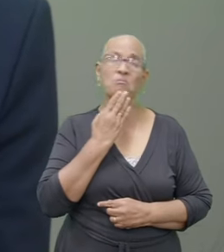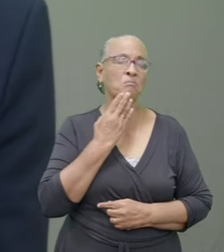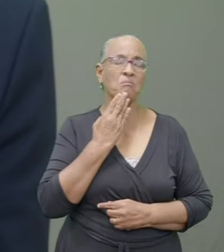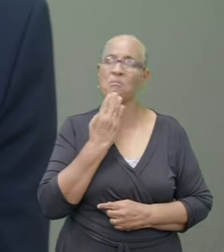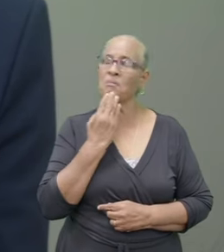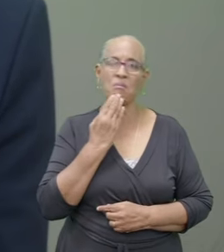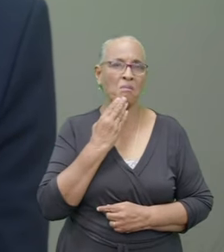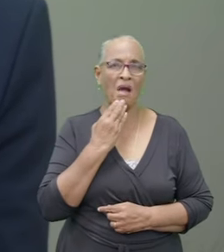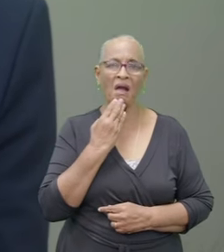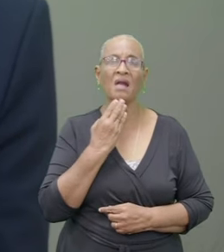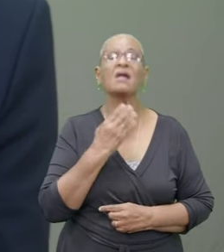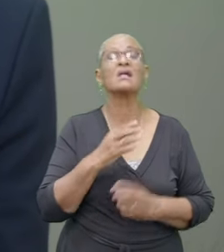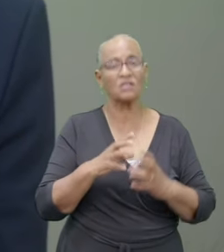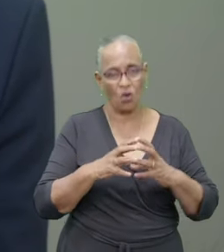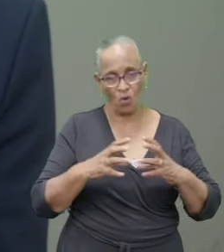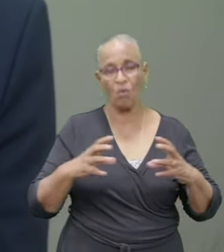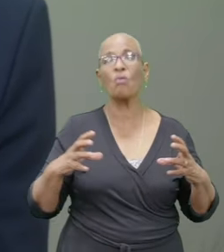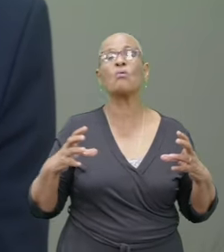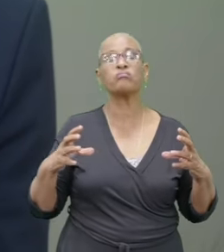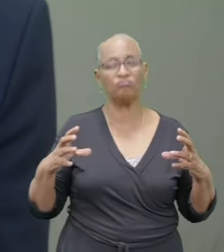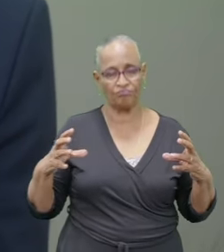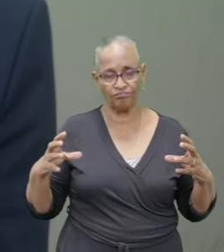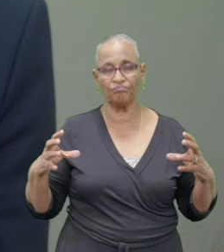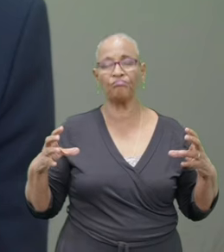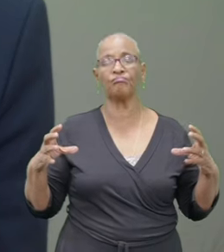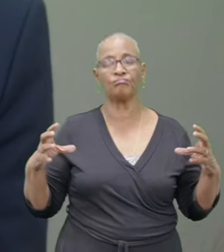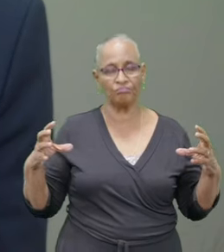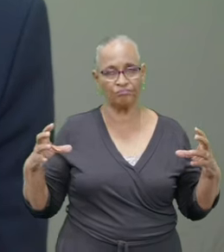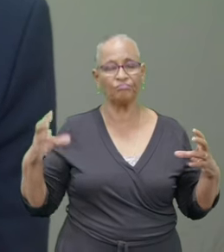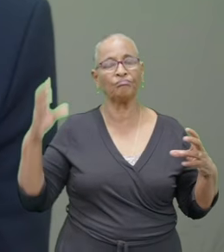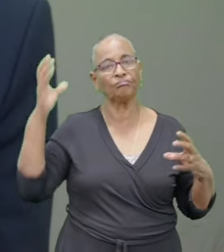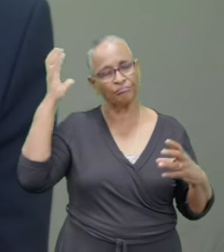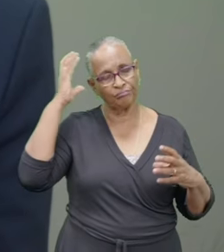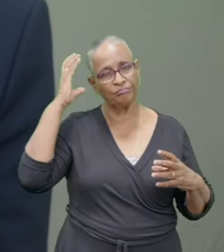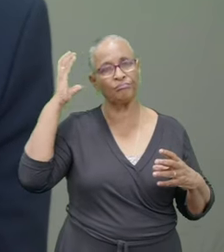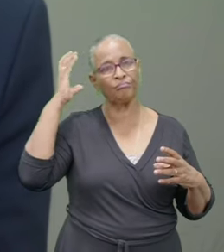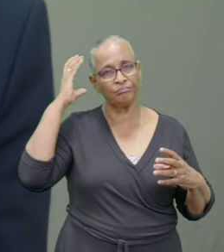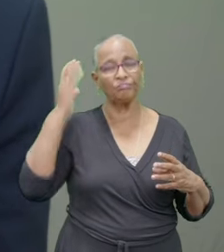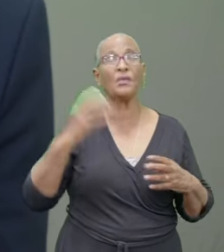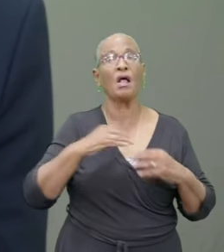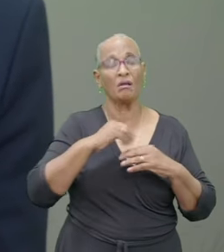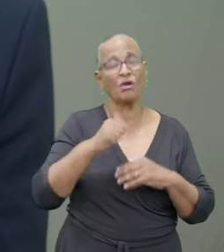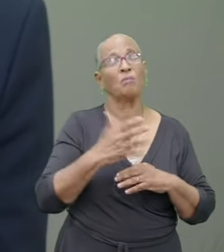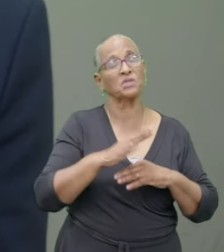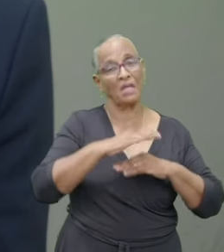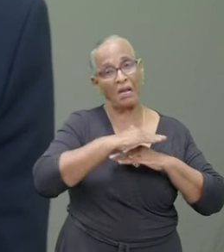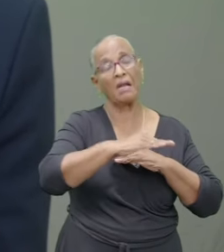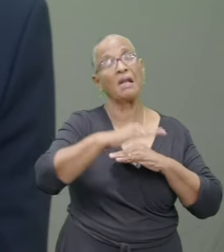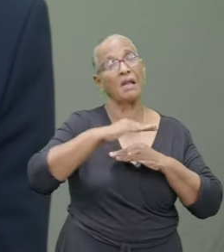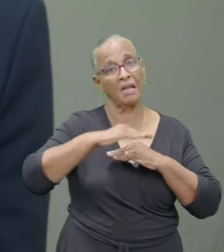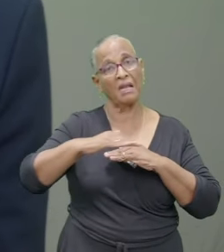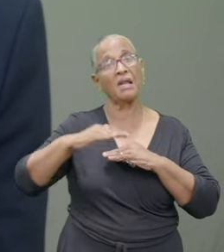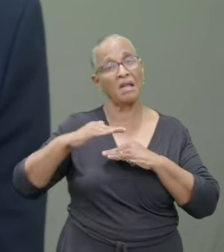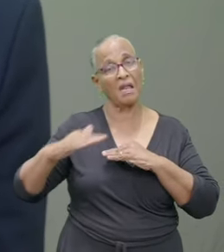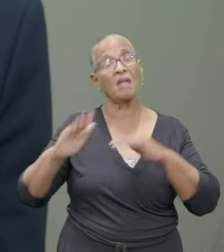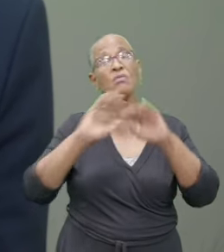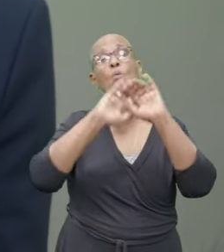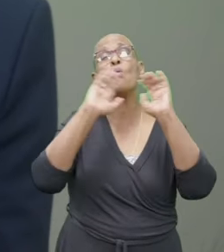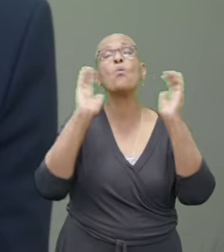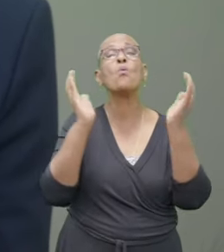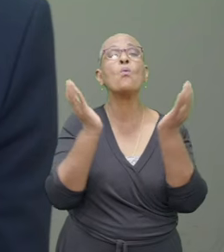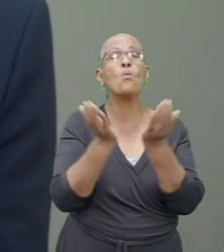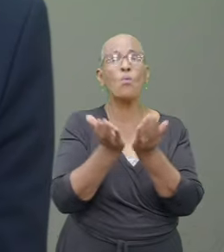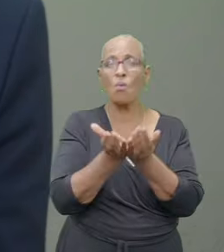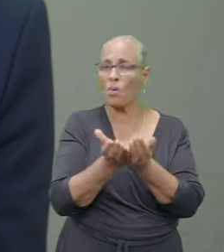is een complex vraagstuk waar zelfs landen, zelfs wereldorganisaties